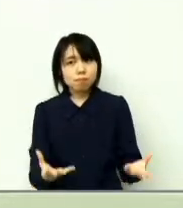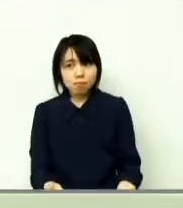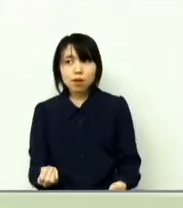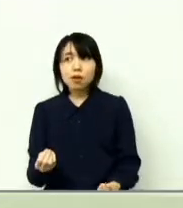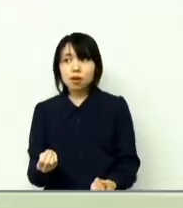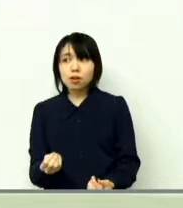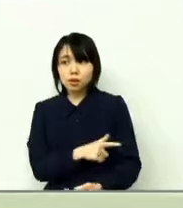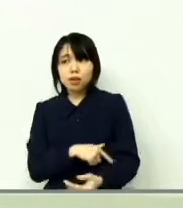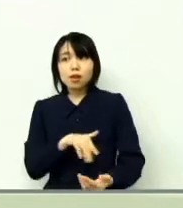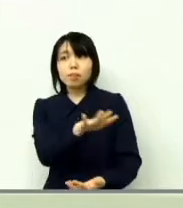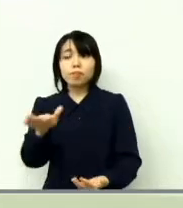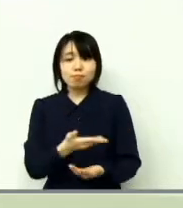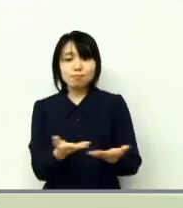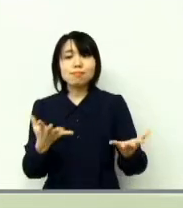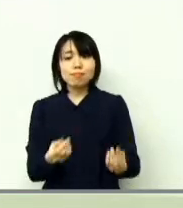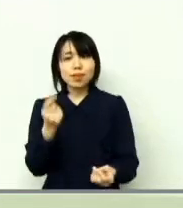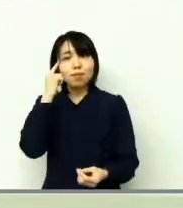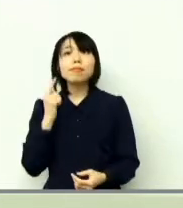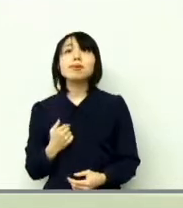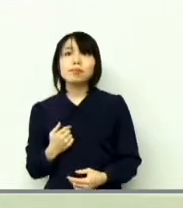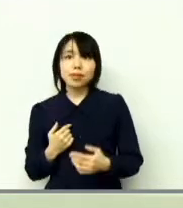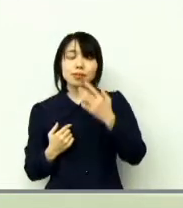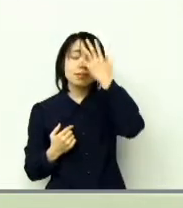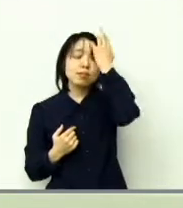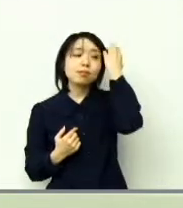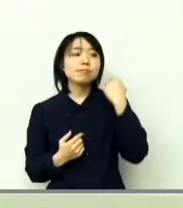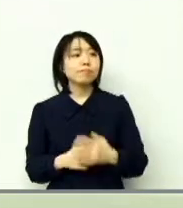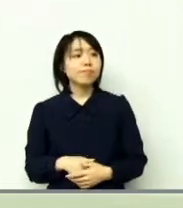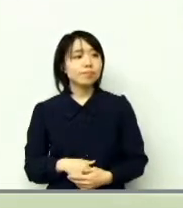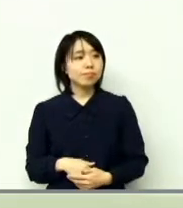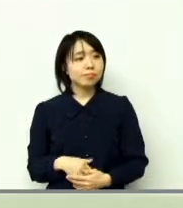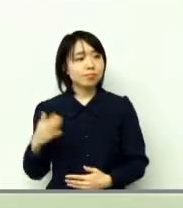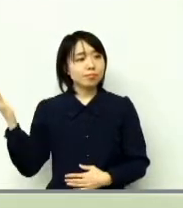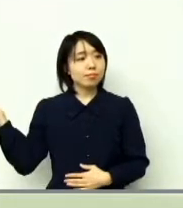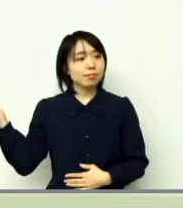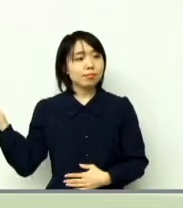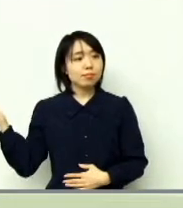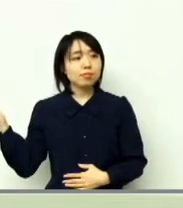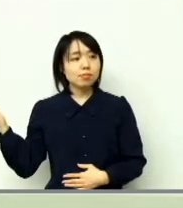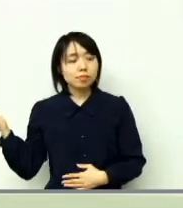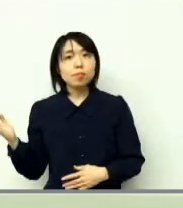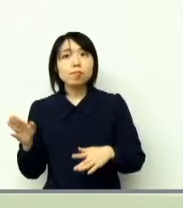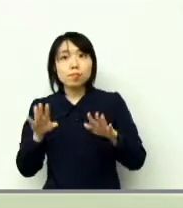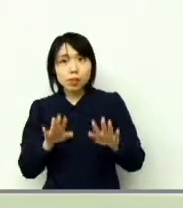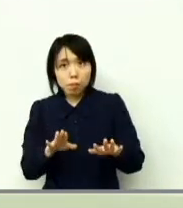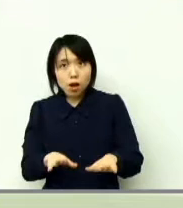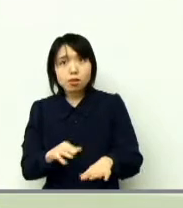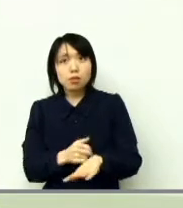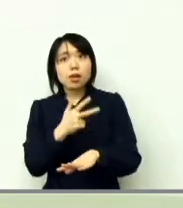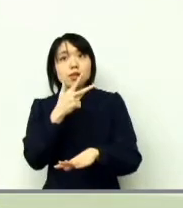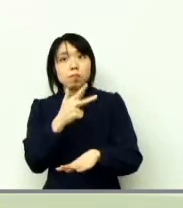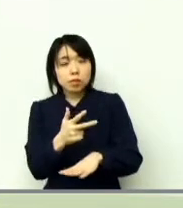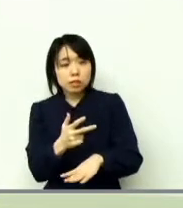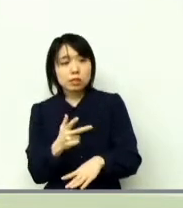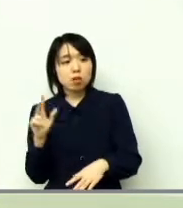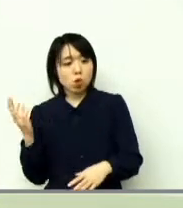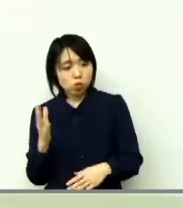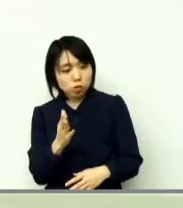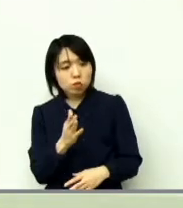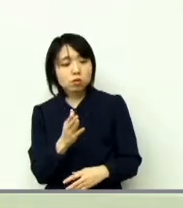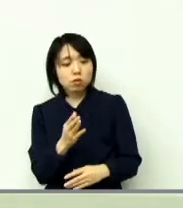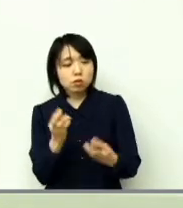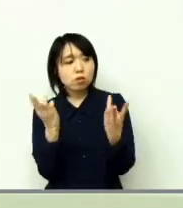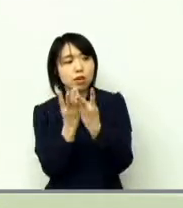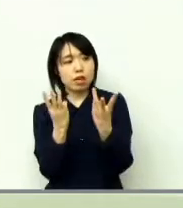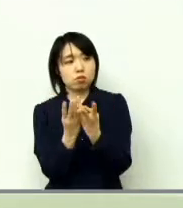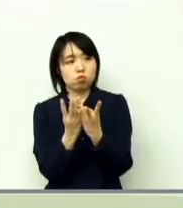。まず、現状の本市における救急出動、件数等の推移についてお話をしたい